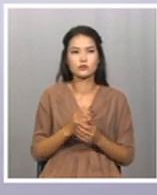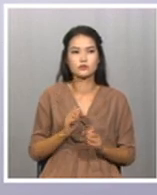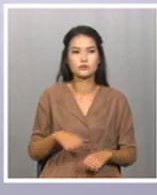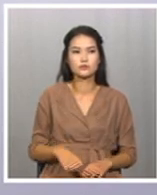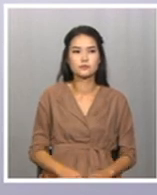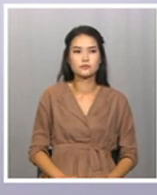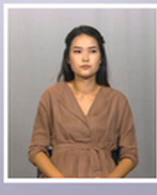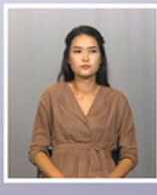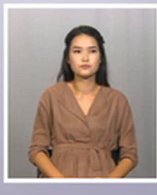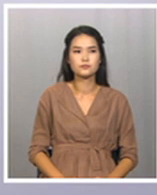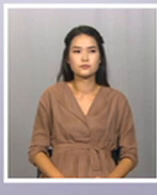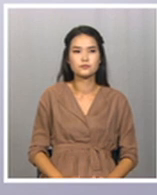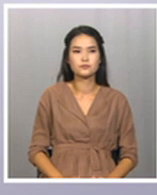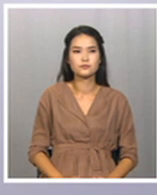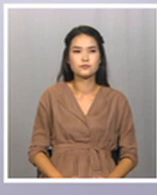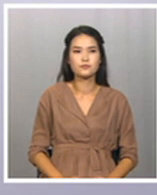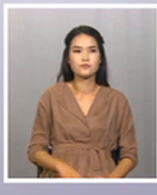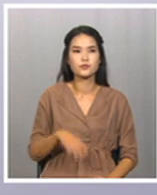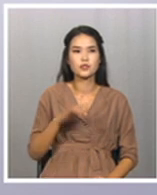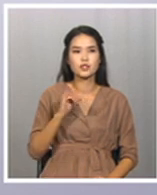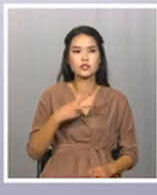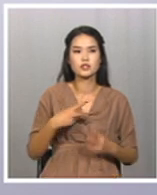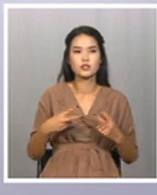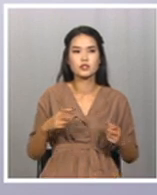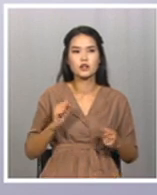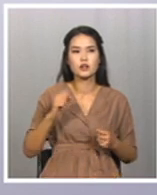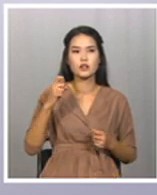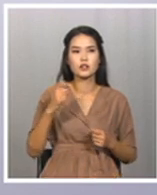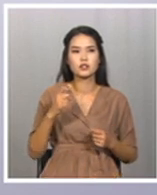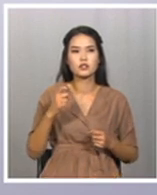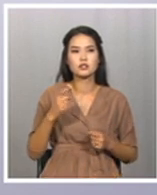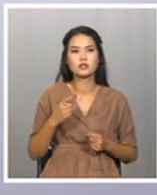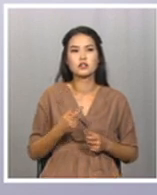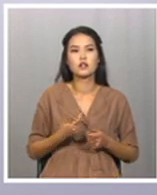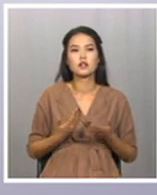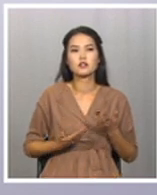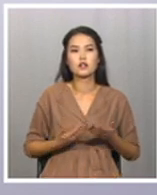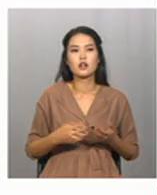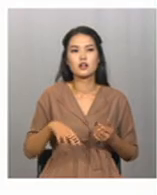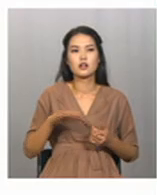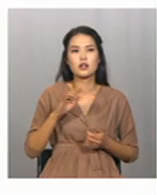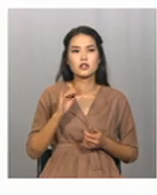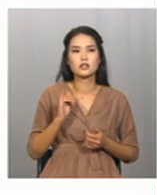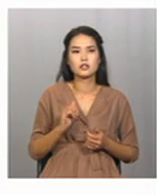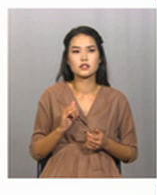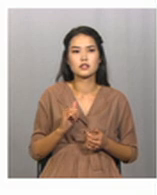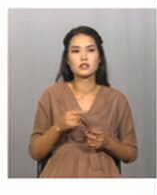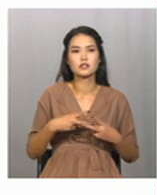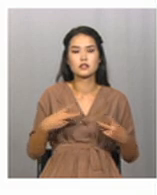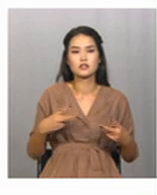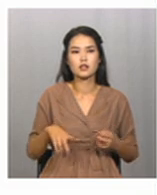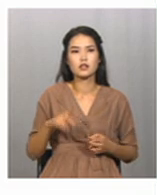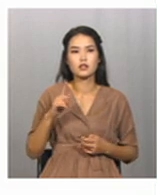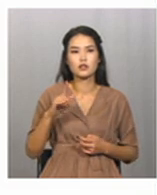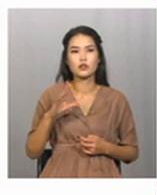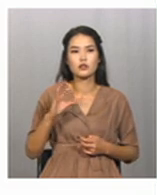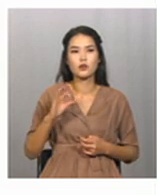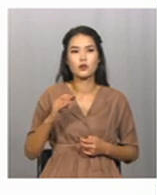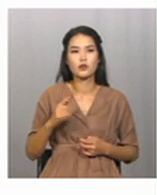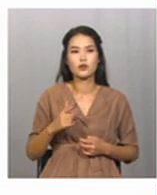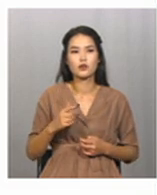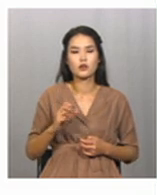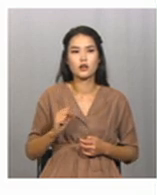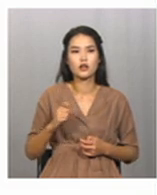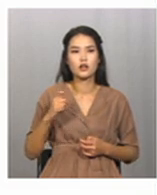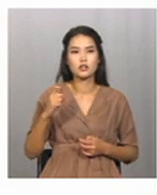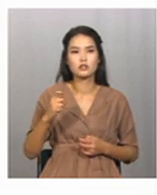Y тең болады A-ның X дәрежесі, Және Y тең болады, негізі А